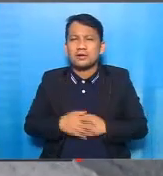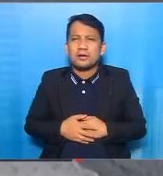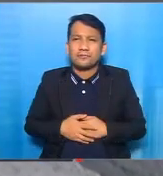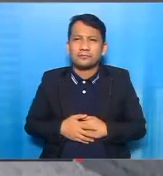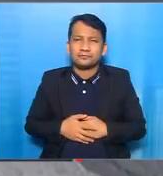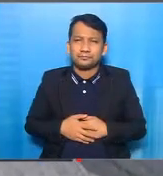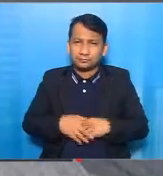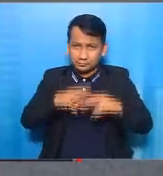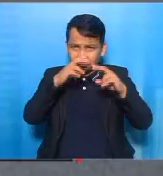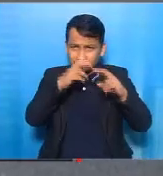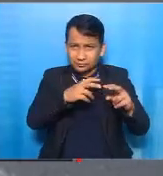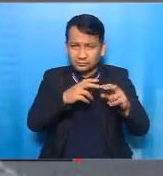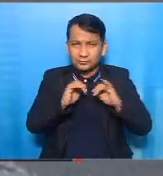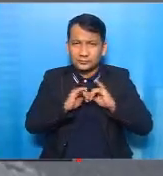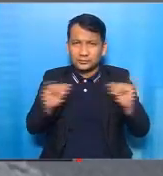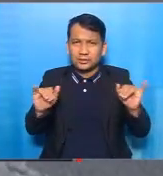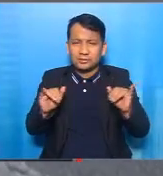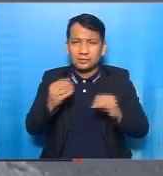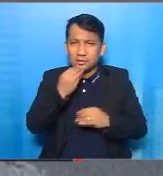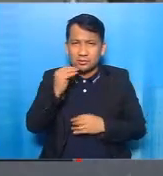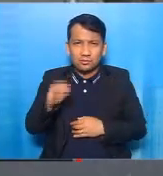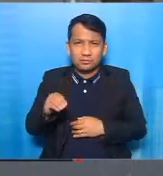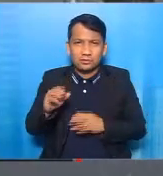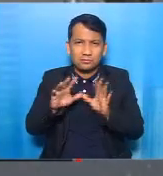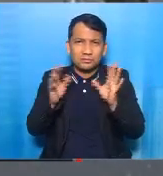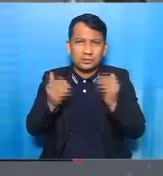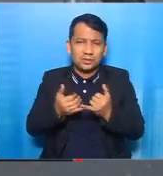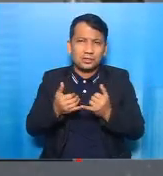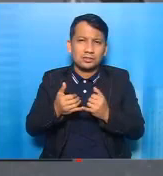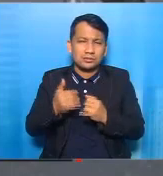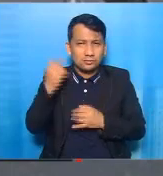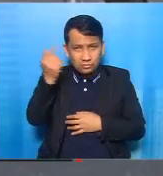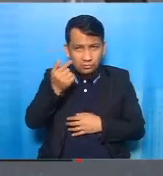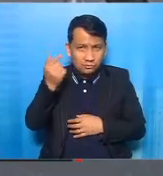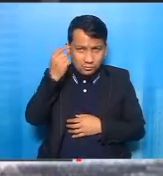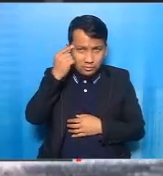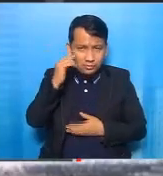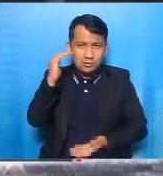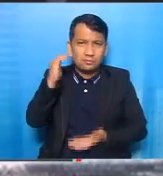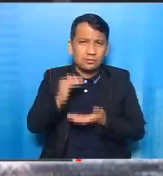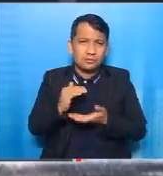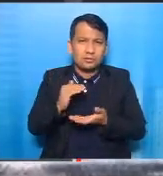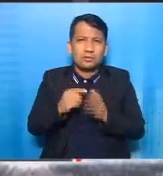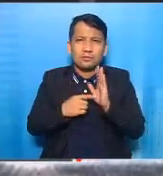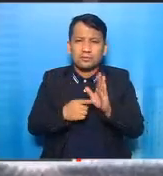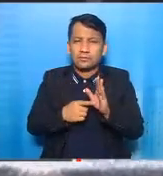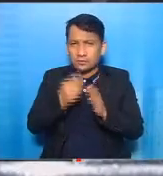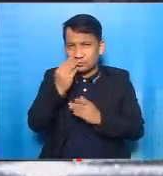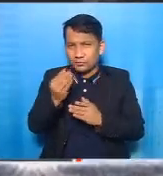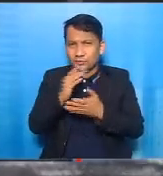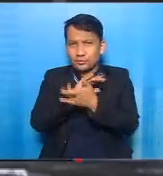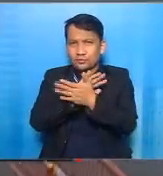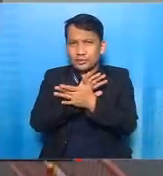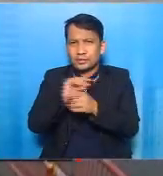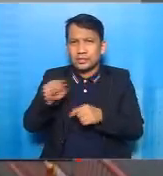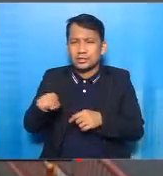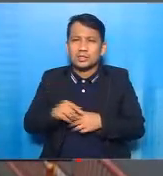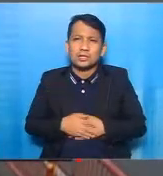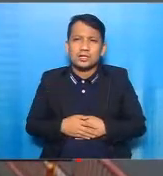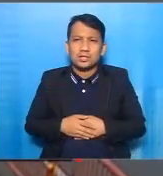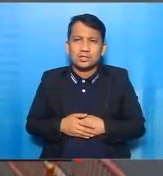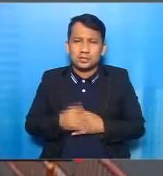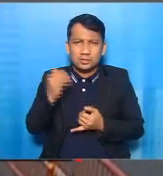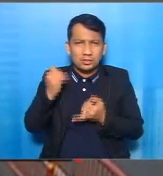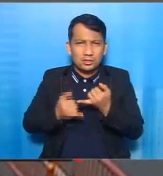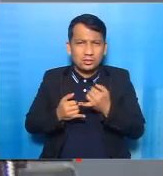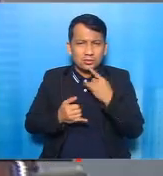Lahat ng paghihigpit na ito ay batay na rin sa utos ng Batangas Provincial Government para mapababa ang kaso ng COVID-19 doon. Sa kanilang